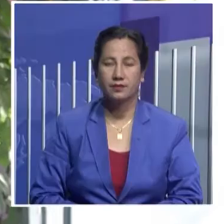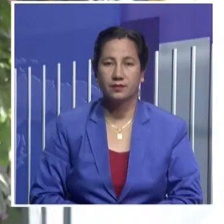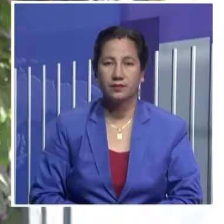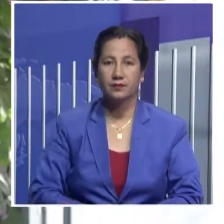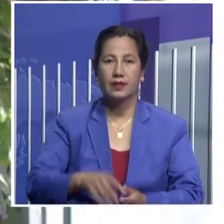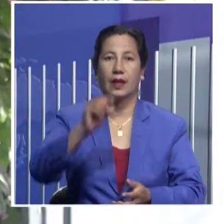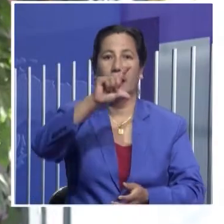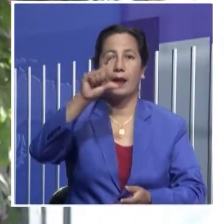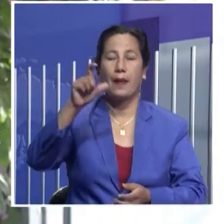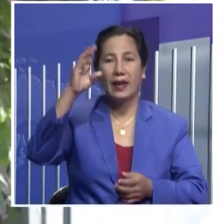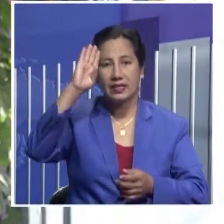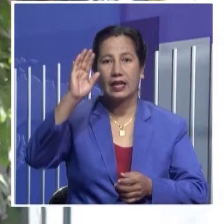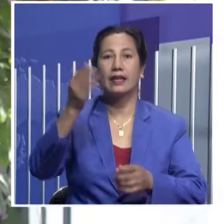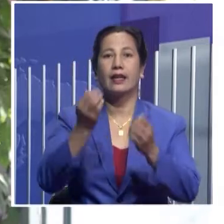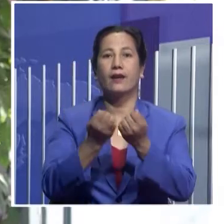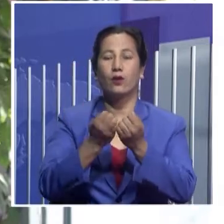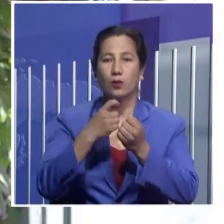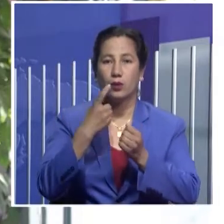यो नेपाल सरकारले के गरिदिन पर्यो भने